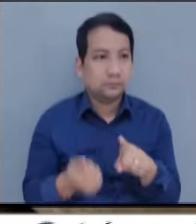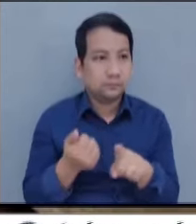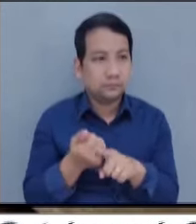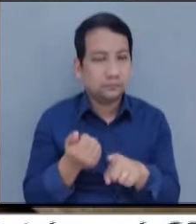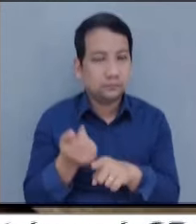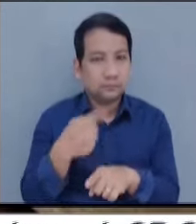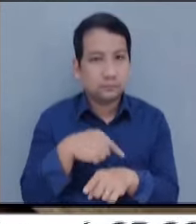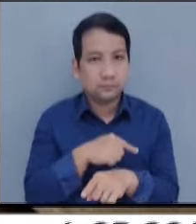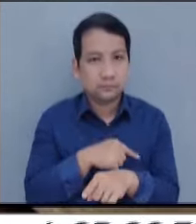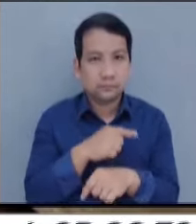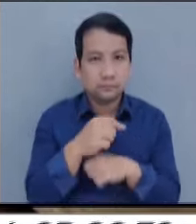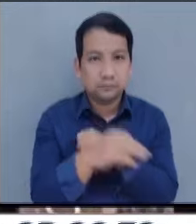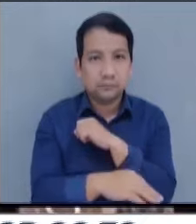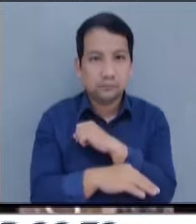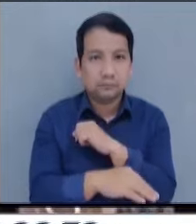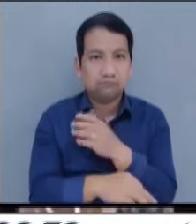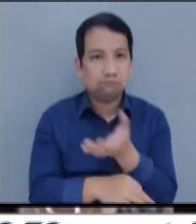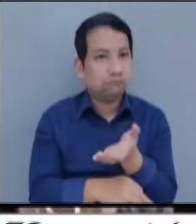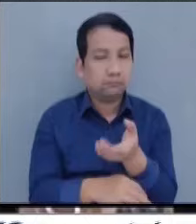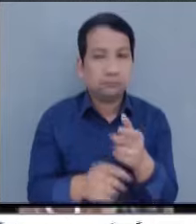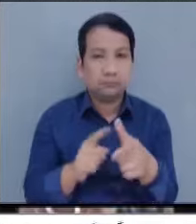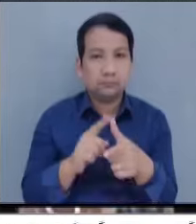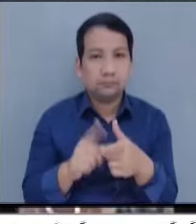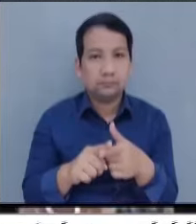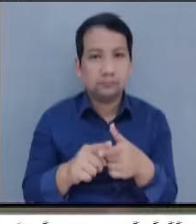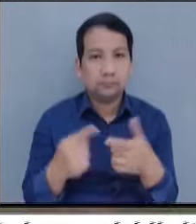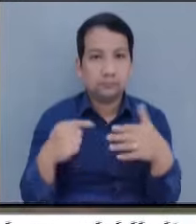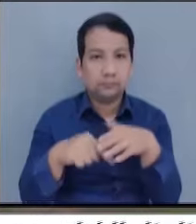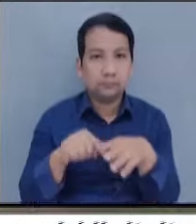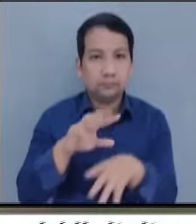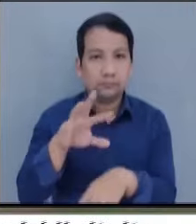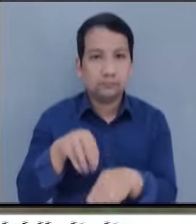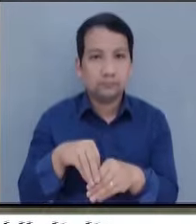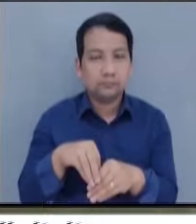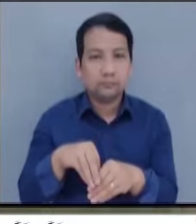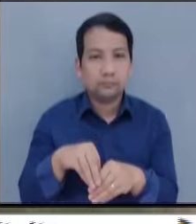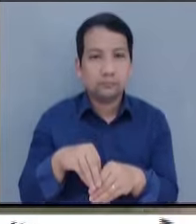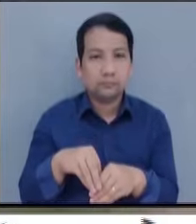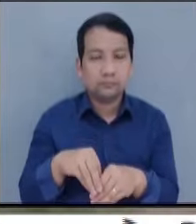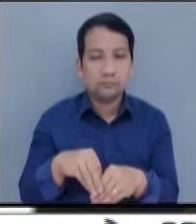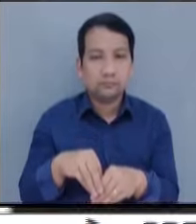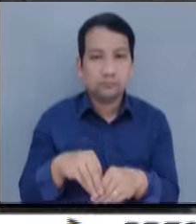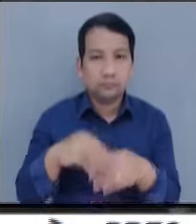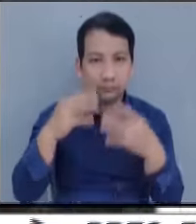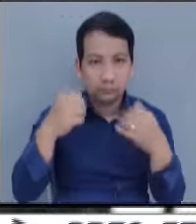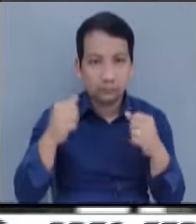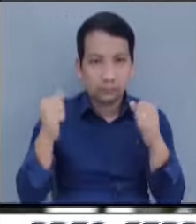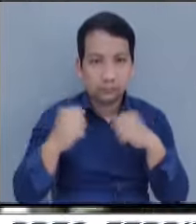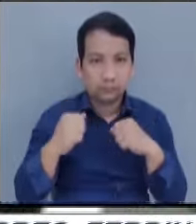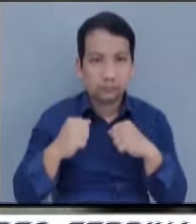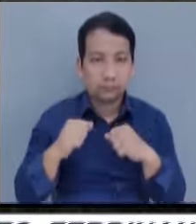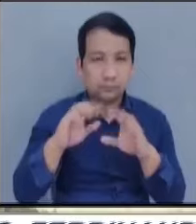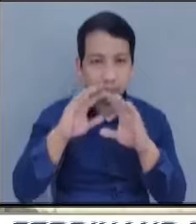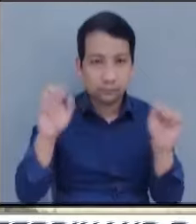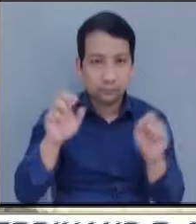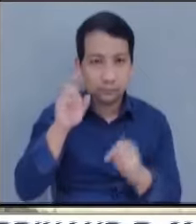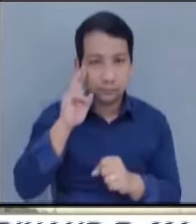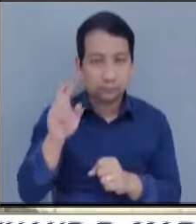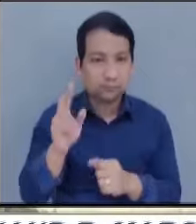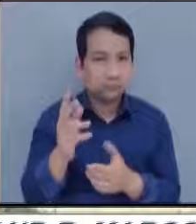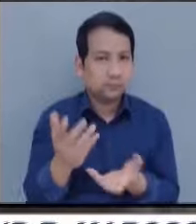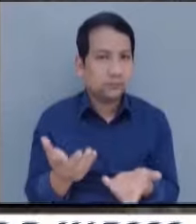power then that is time sa kabila niyan iginiit din ni Pangulong Marcos JR na hindi